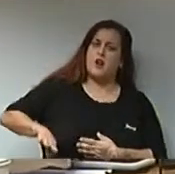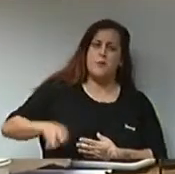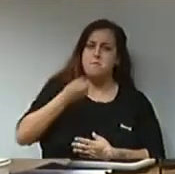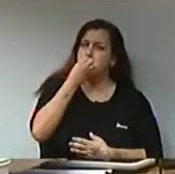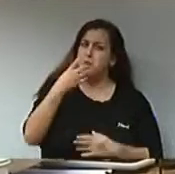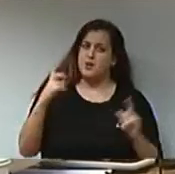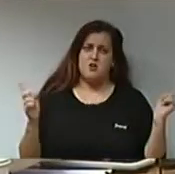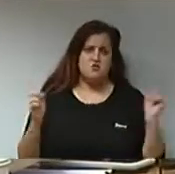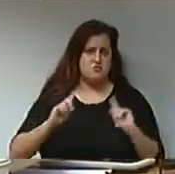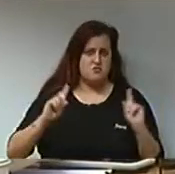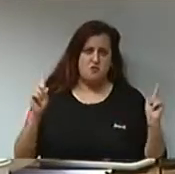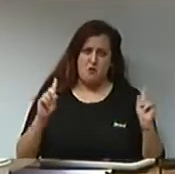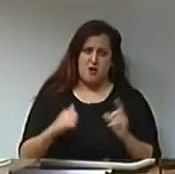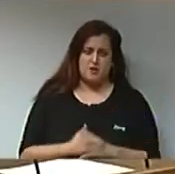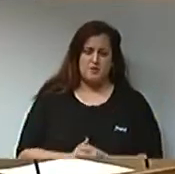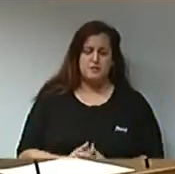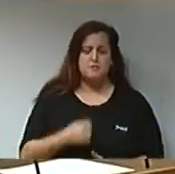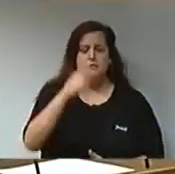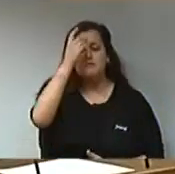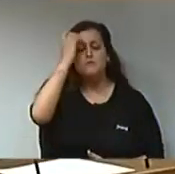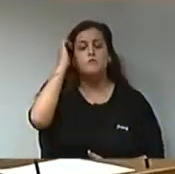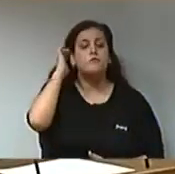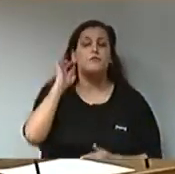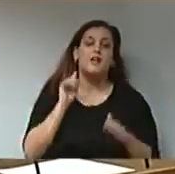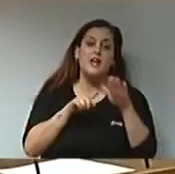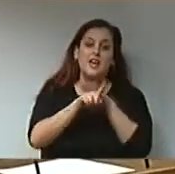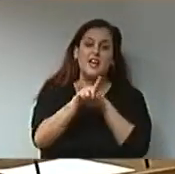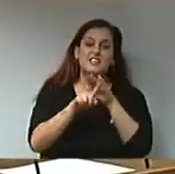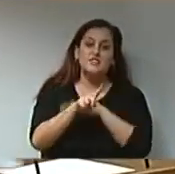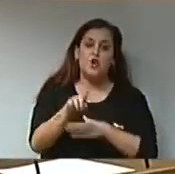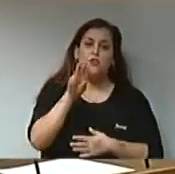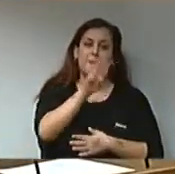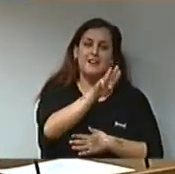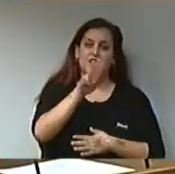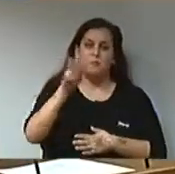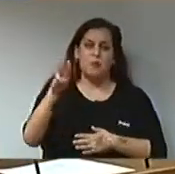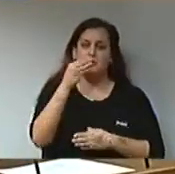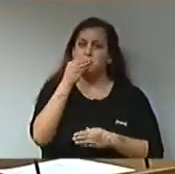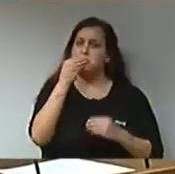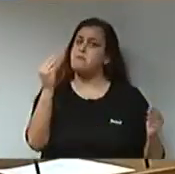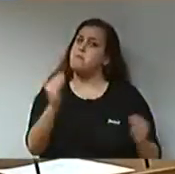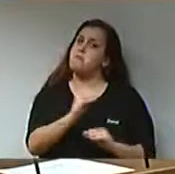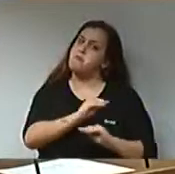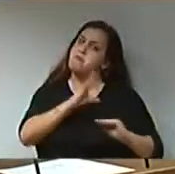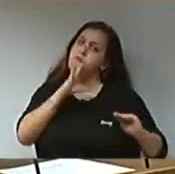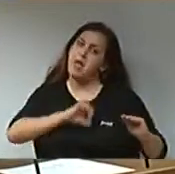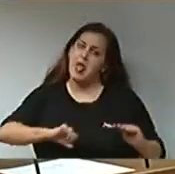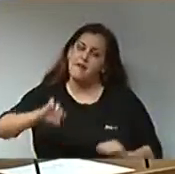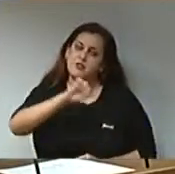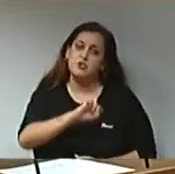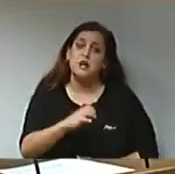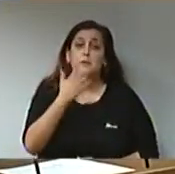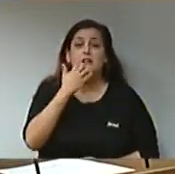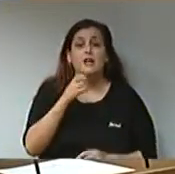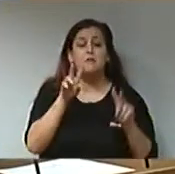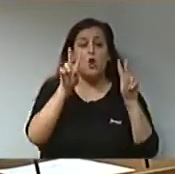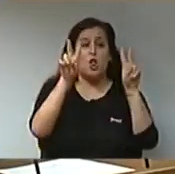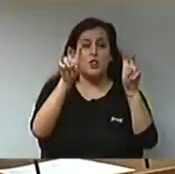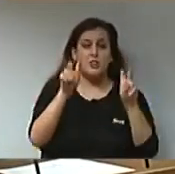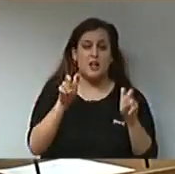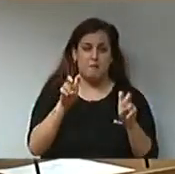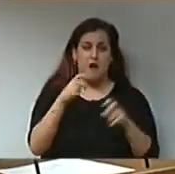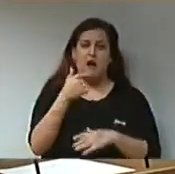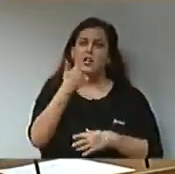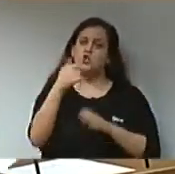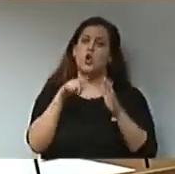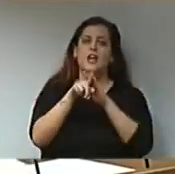està bé. Gran gestió del Partit Popular. Anem a veure la gran gestió del Partit Popular. Per exemple, algunes de les qüestions que ha sigut la magnífica